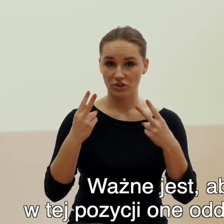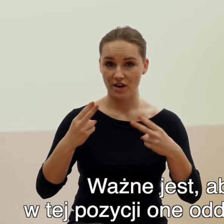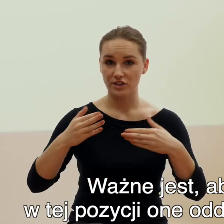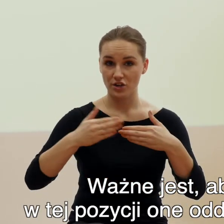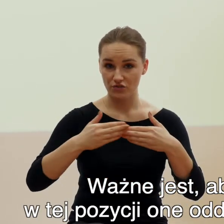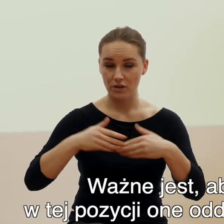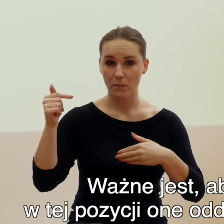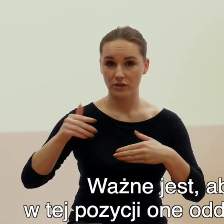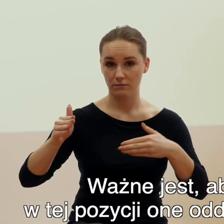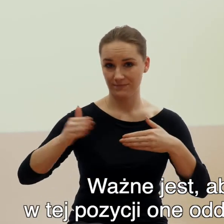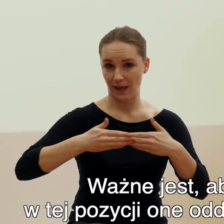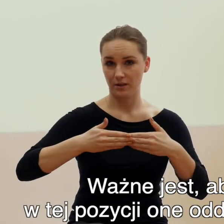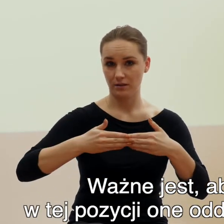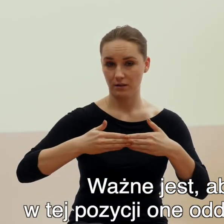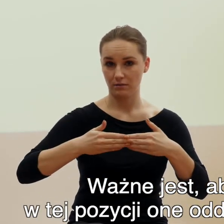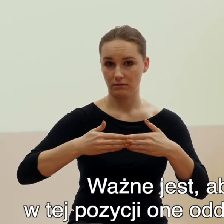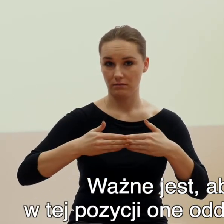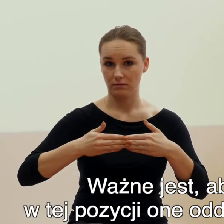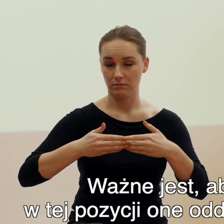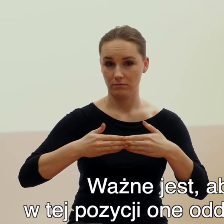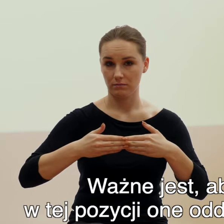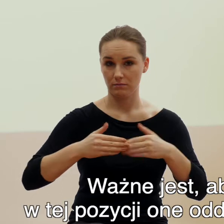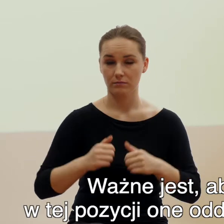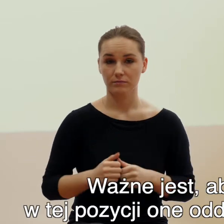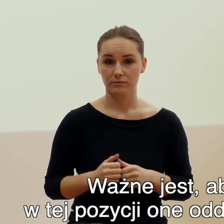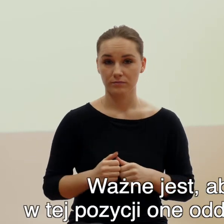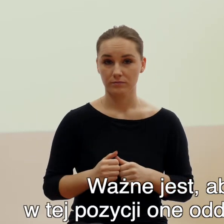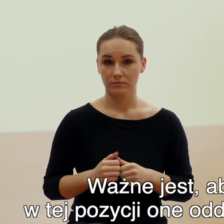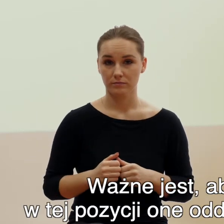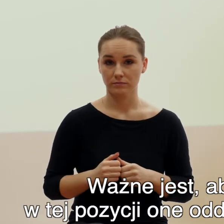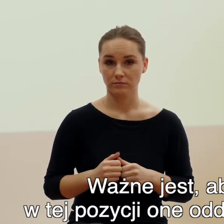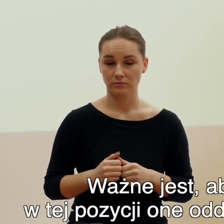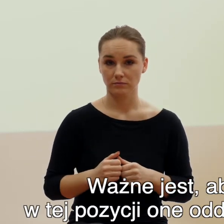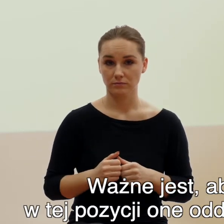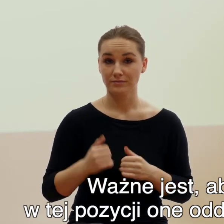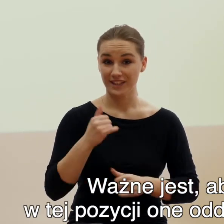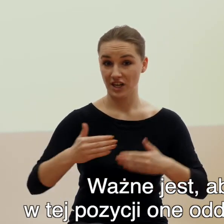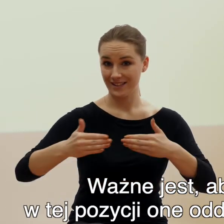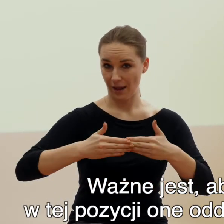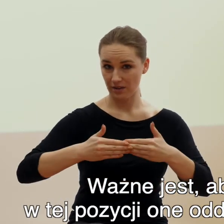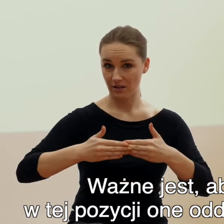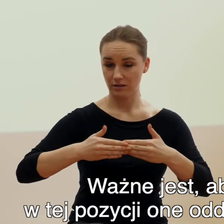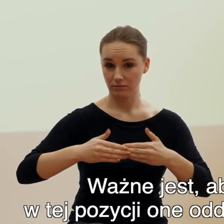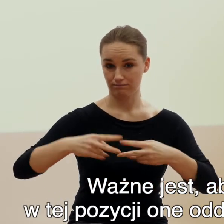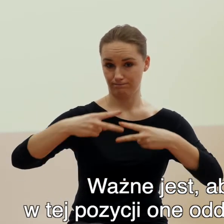to, że w tej pozycji one oddzielają przestrzenie, które